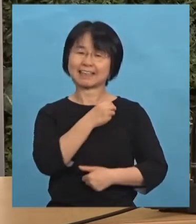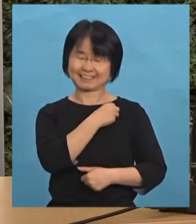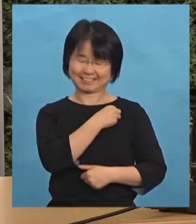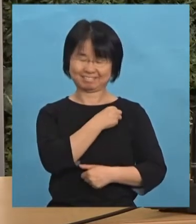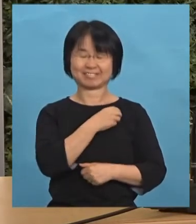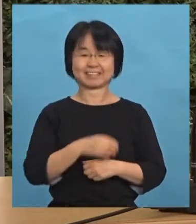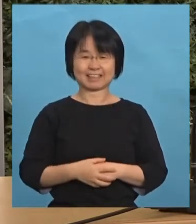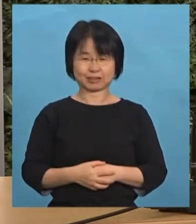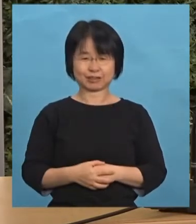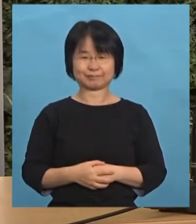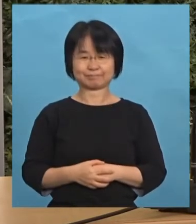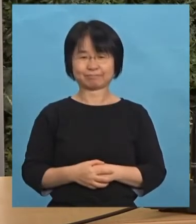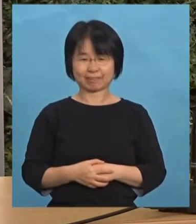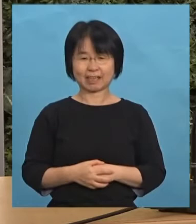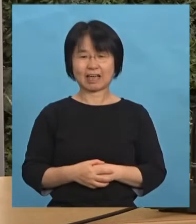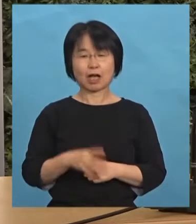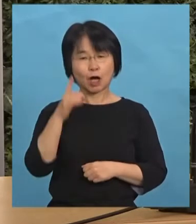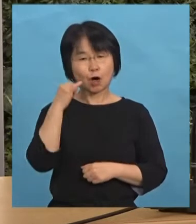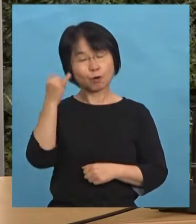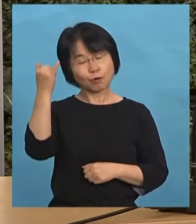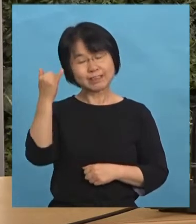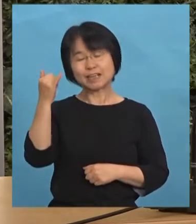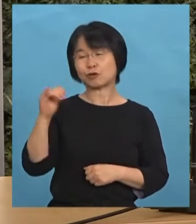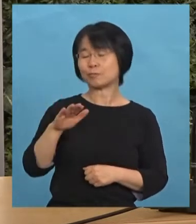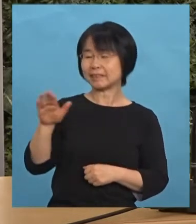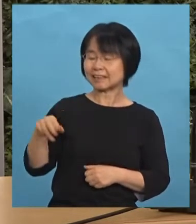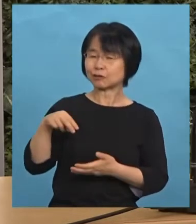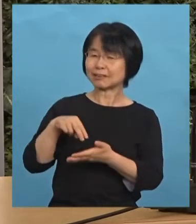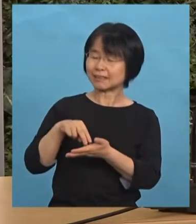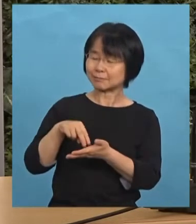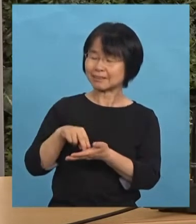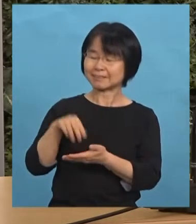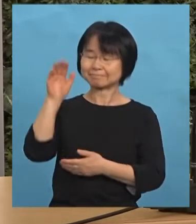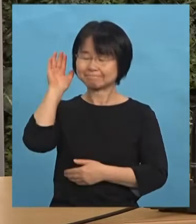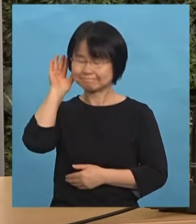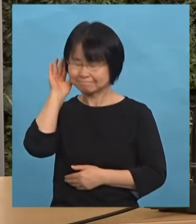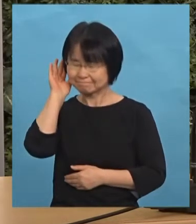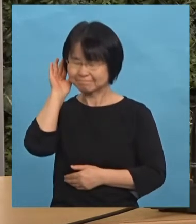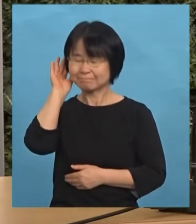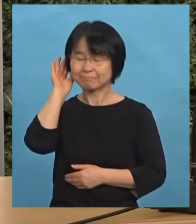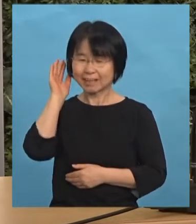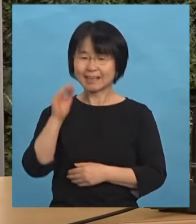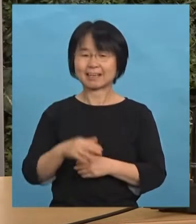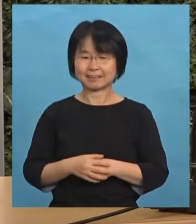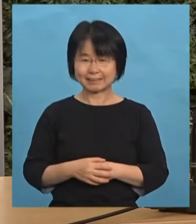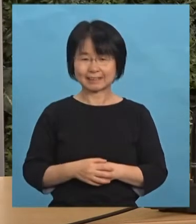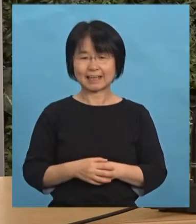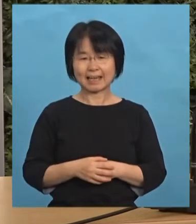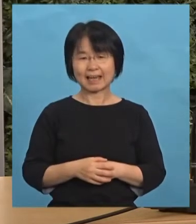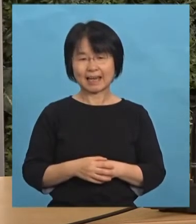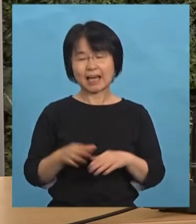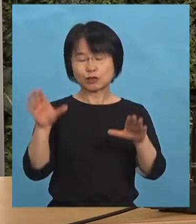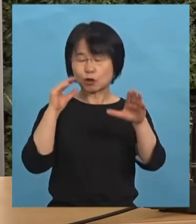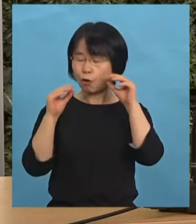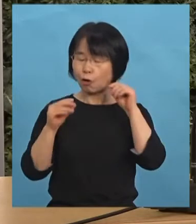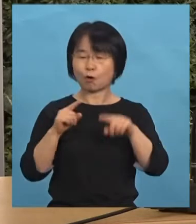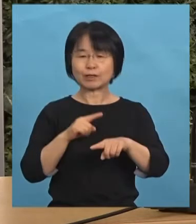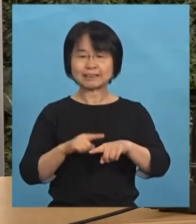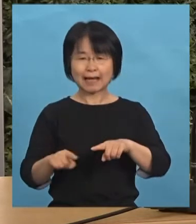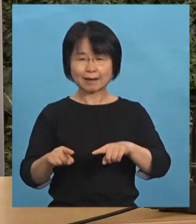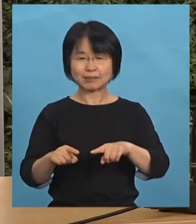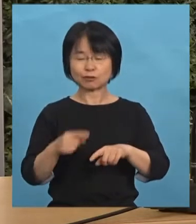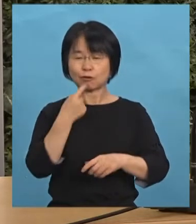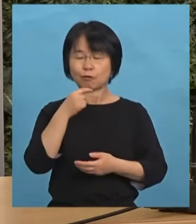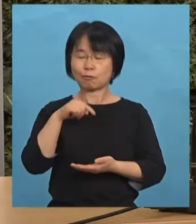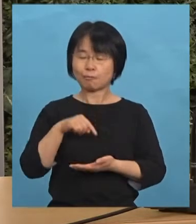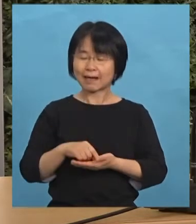育て中の保護者の皆さんの立場に立ってお話を伺い、子育て支援情報やサービスを分かりやすくお